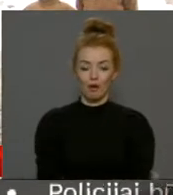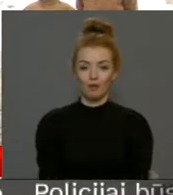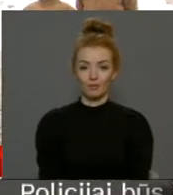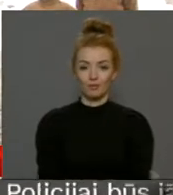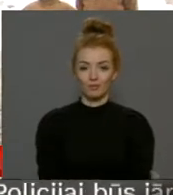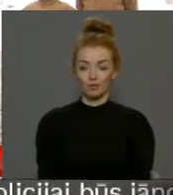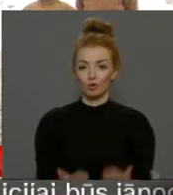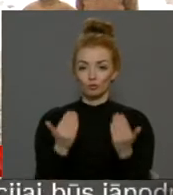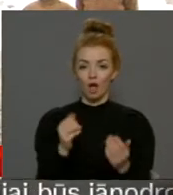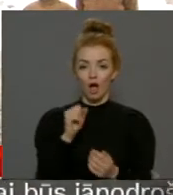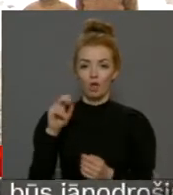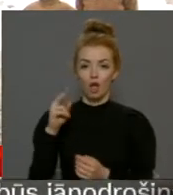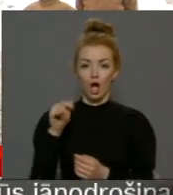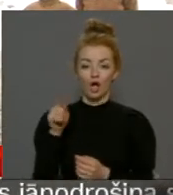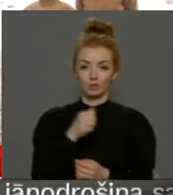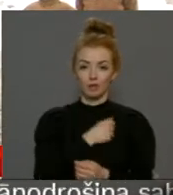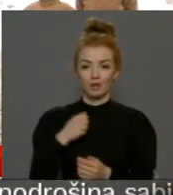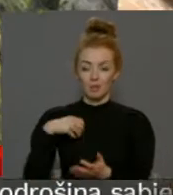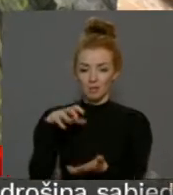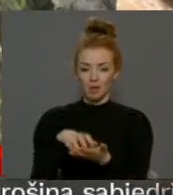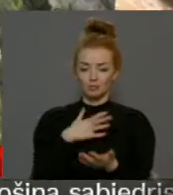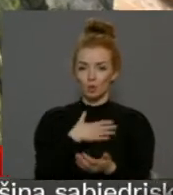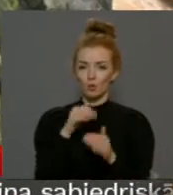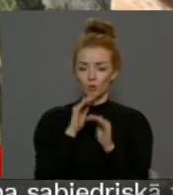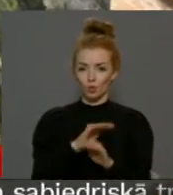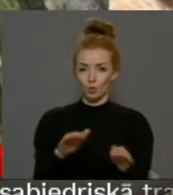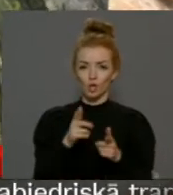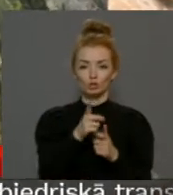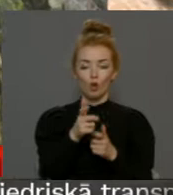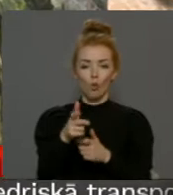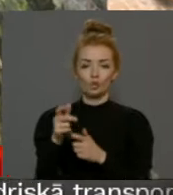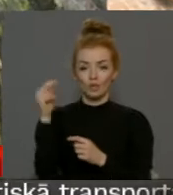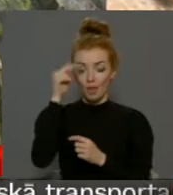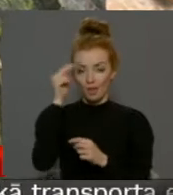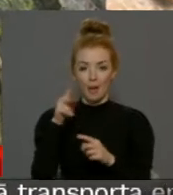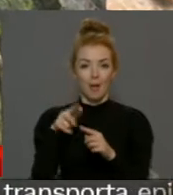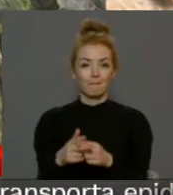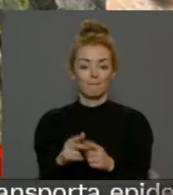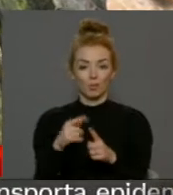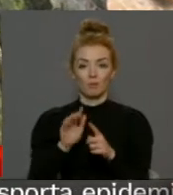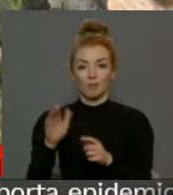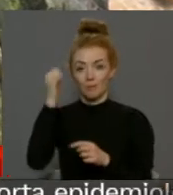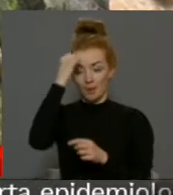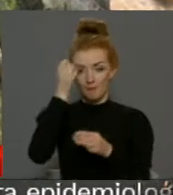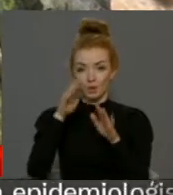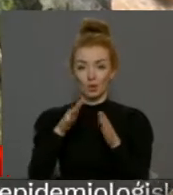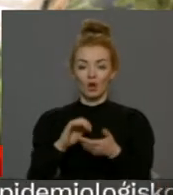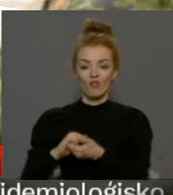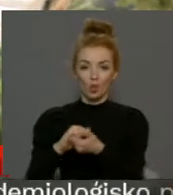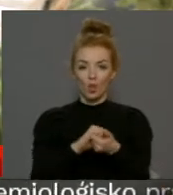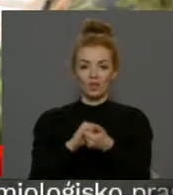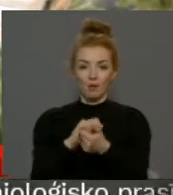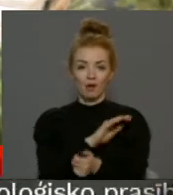Šodien Ādažu militārajā bāzē bija neierasti klus. Šaušanas treniņi uz brīdi pārtraukti un pie pieminekļa vienotībā